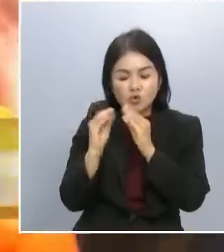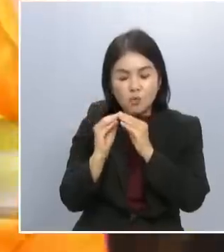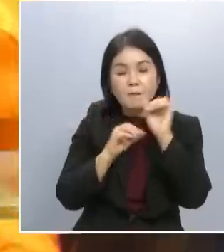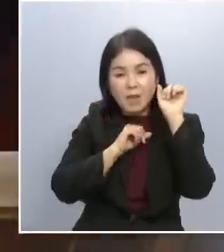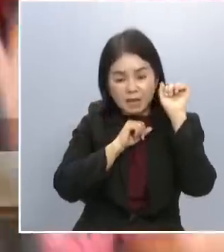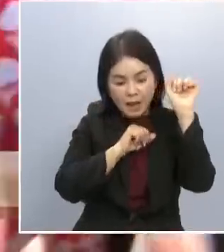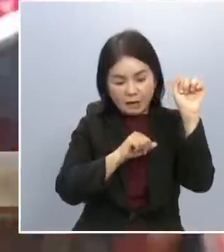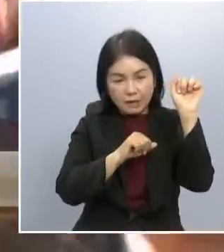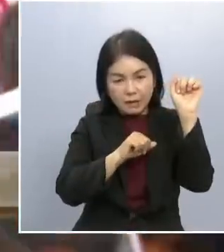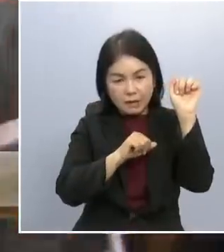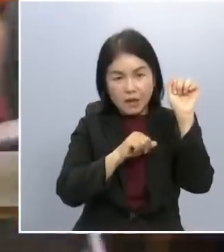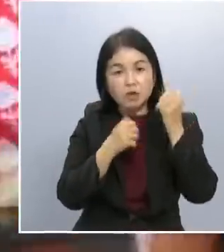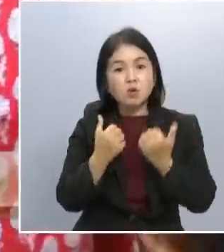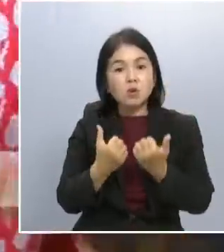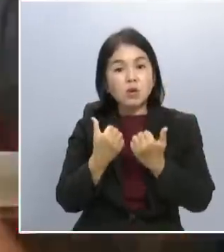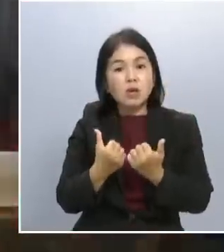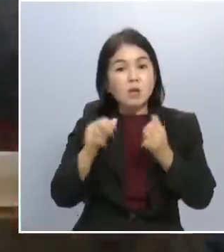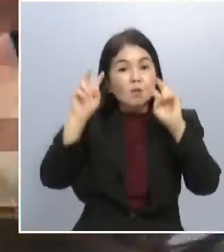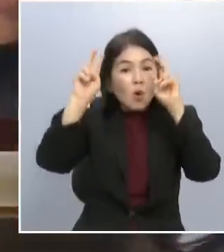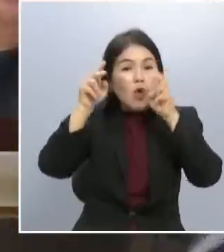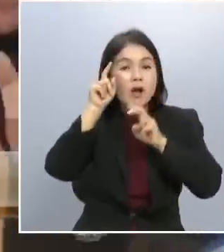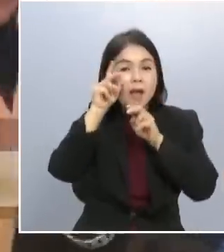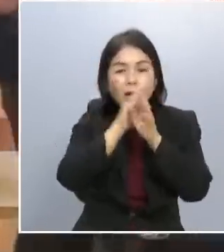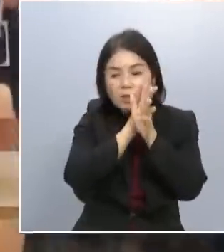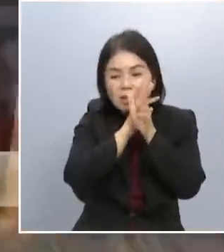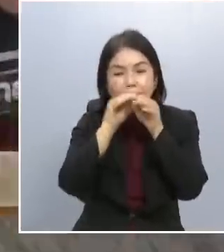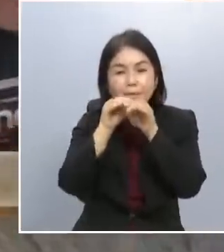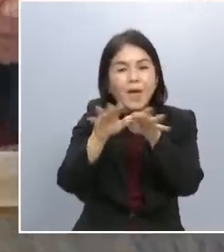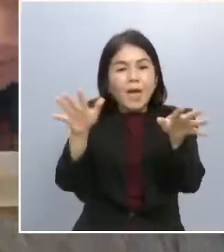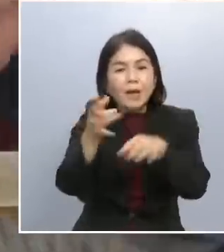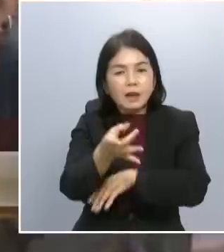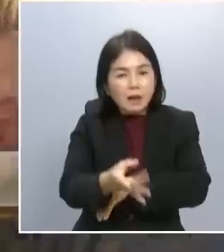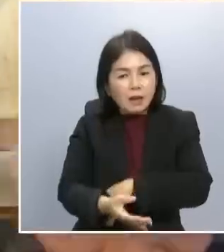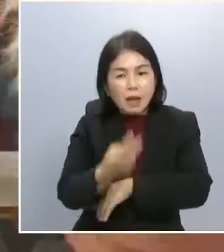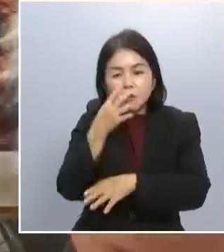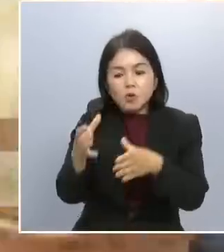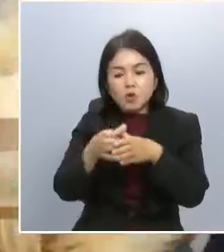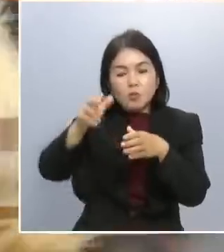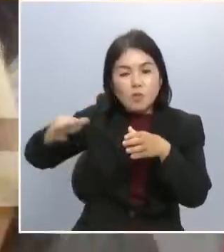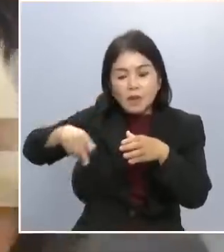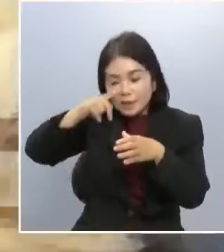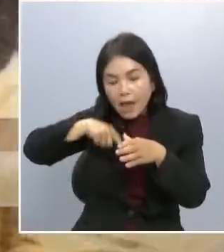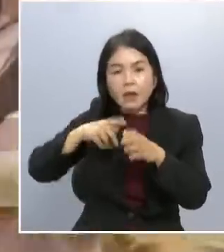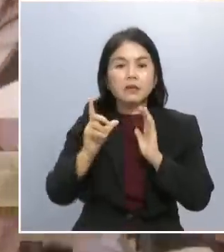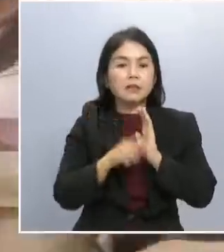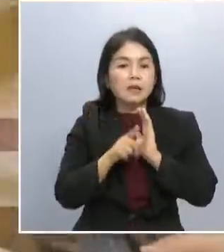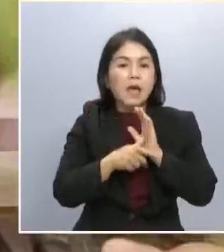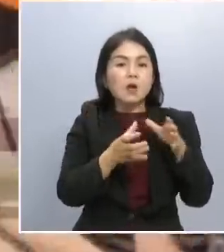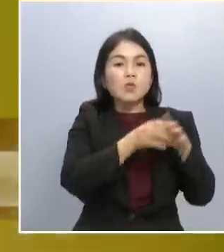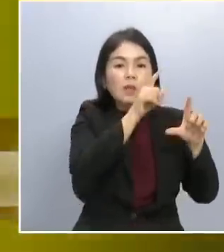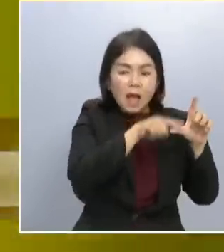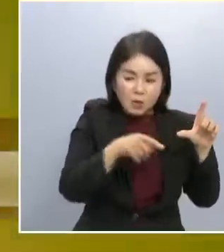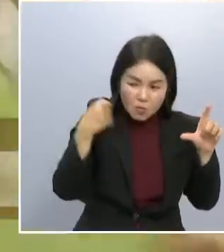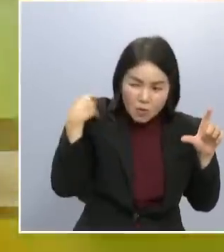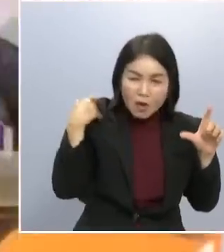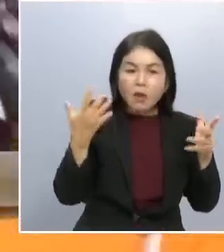การส่วนประเด็นที่มีข่าวล่ำข่าวลือออกมาก็ได้เห็นที่หมอชลน่านก็ดีเลขาธิการก้าวไกลก็ดี